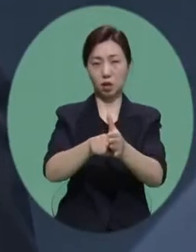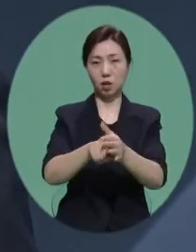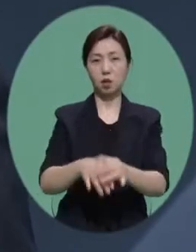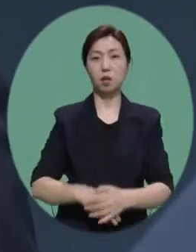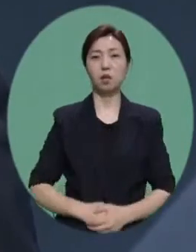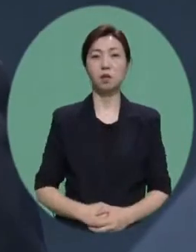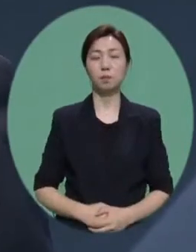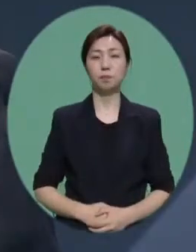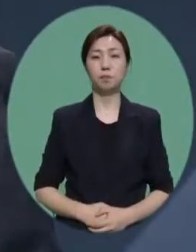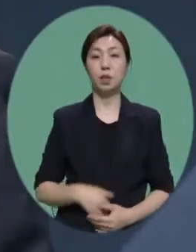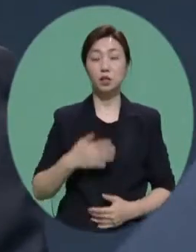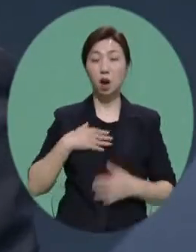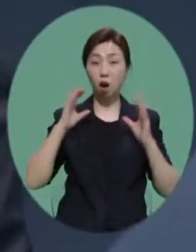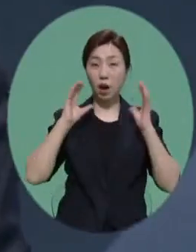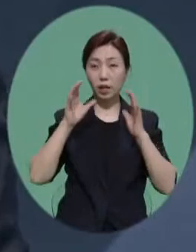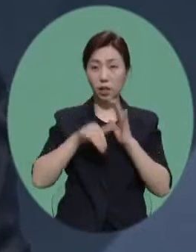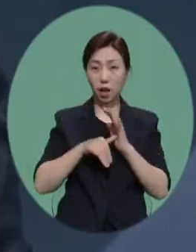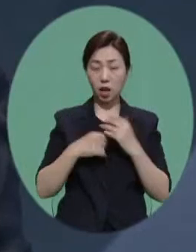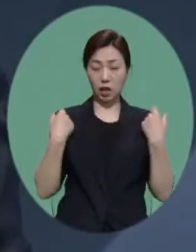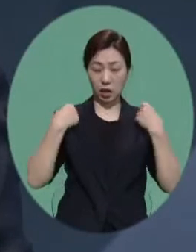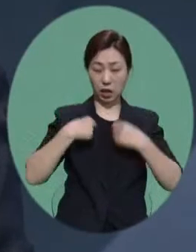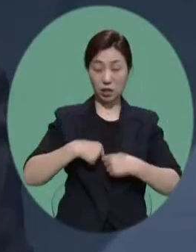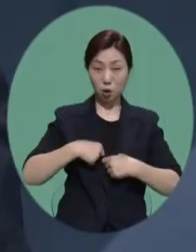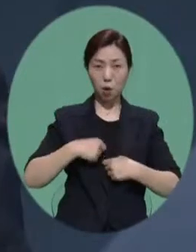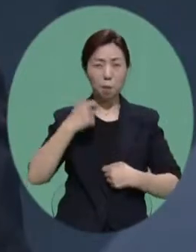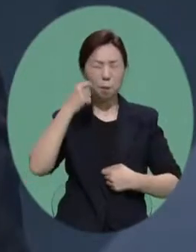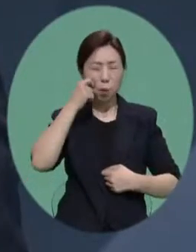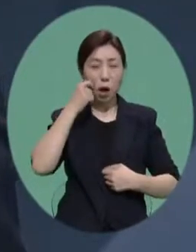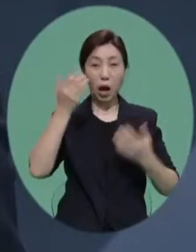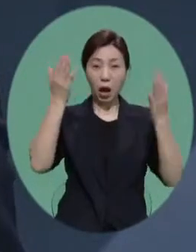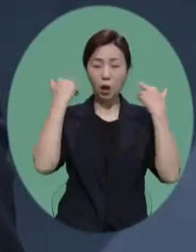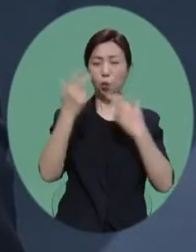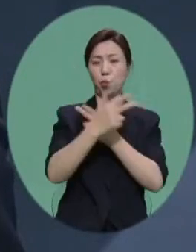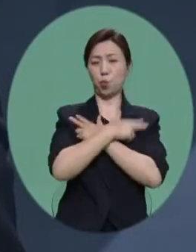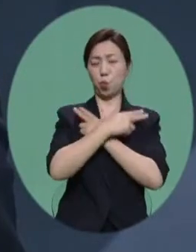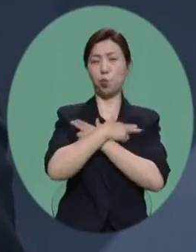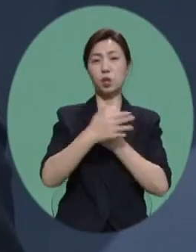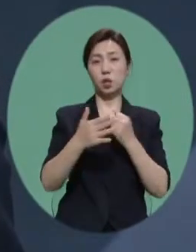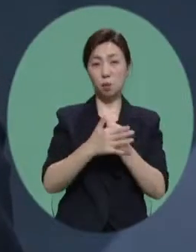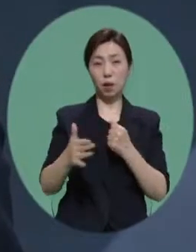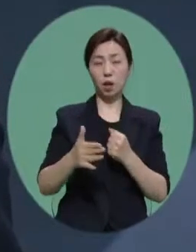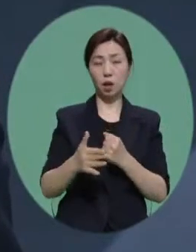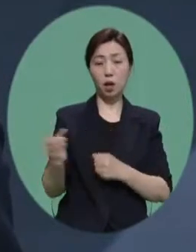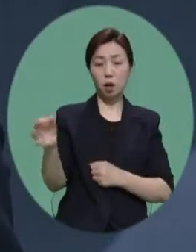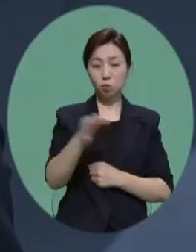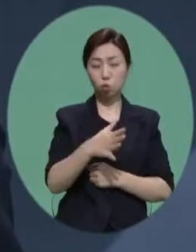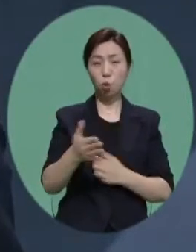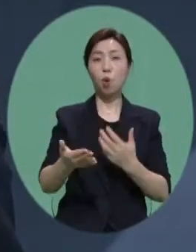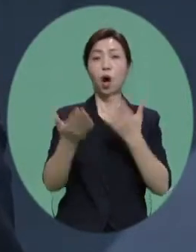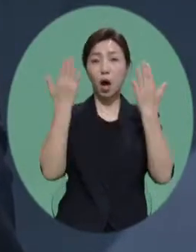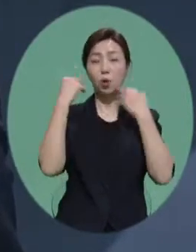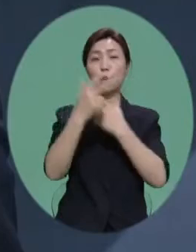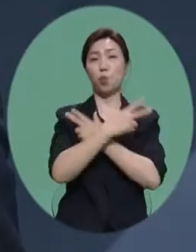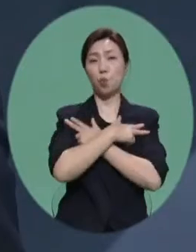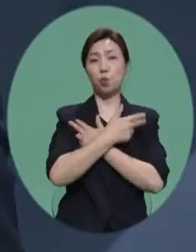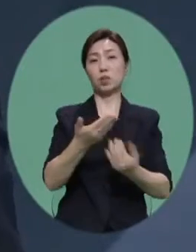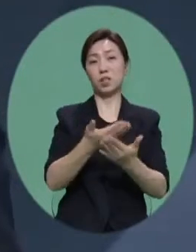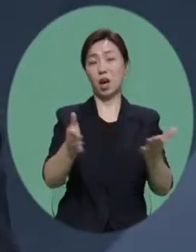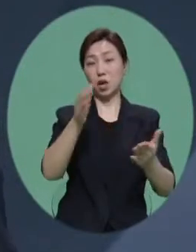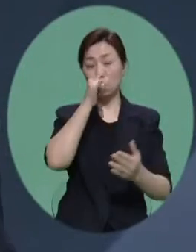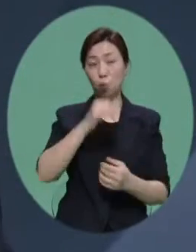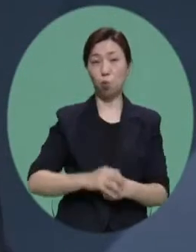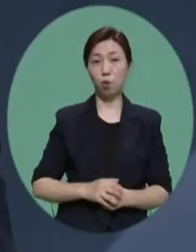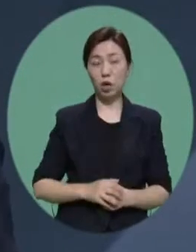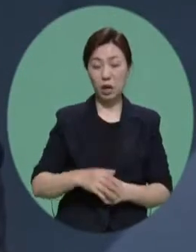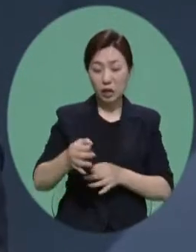제가 어릴때 모두 복원 교복 때문에 무상 교복 정책 시작했고 시장에서 줏어온 과일을 먹었던 그